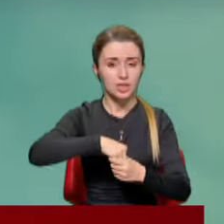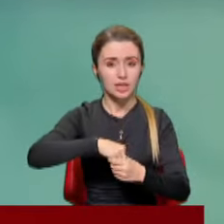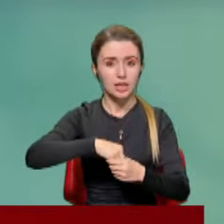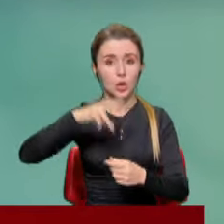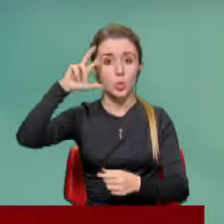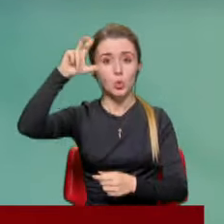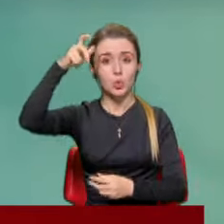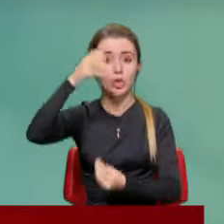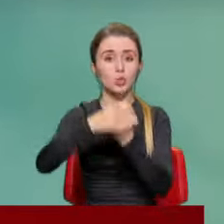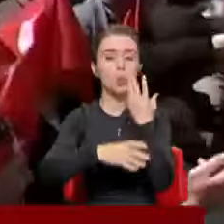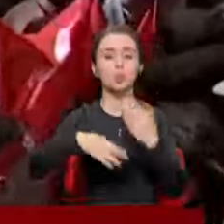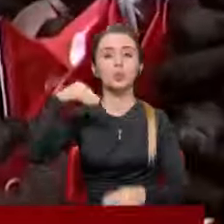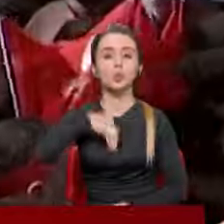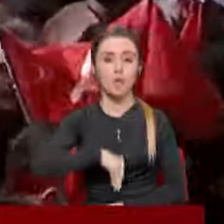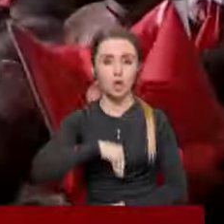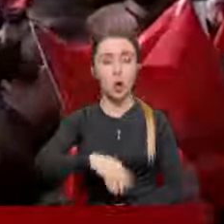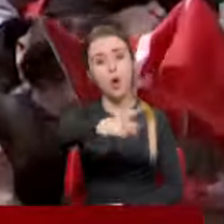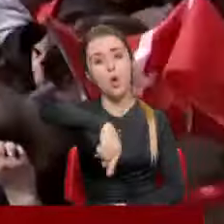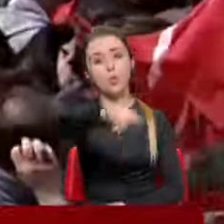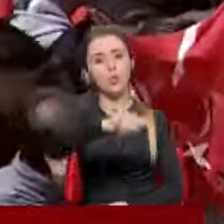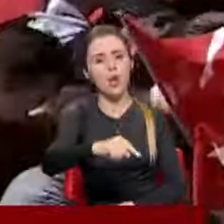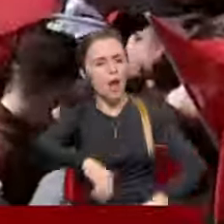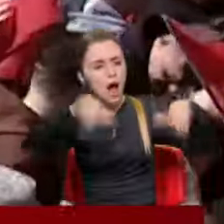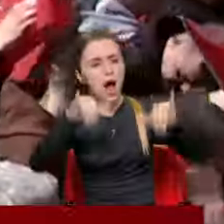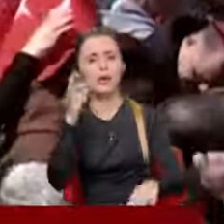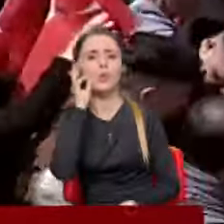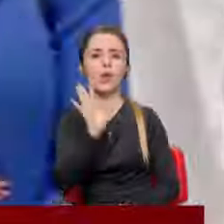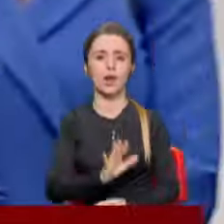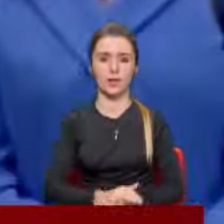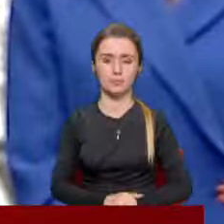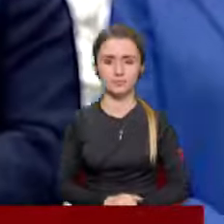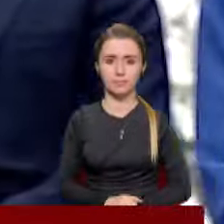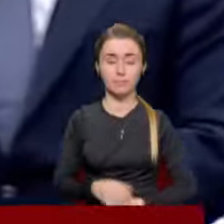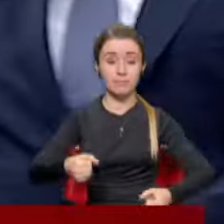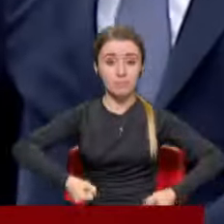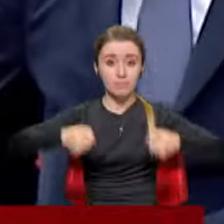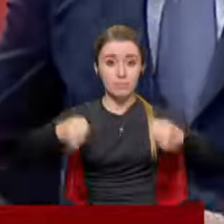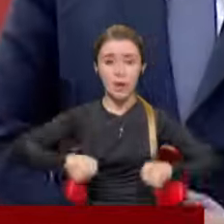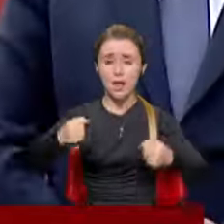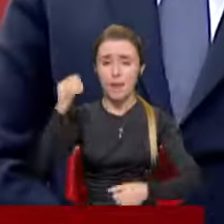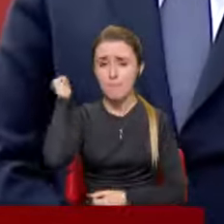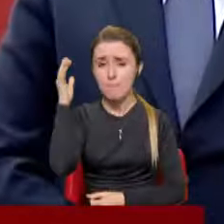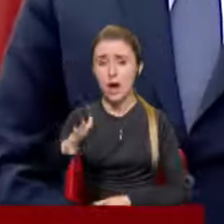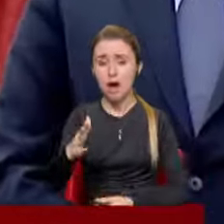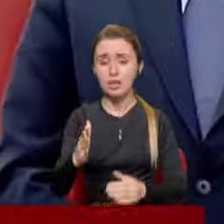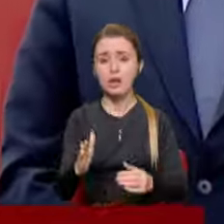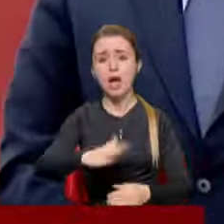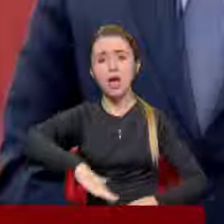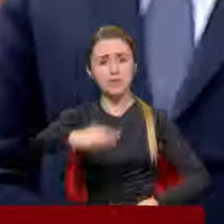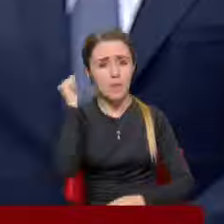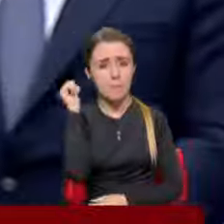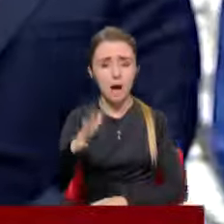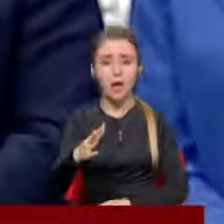güneşin doğduğunu sanırlar. İşte bunların durumu tam da o şekilde. Pazarda yangın var, cüzdanda yangın